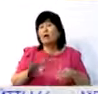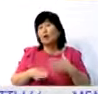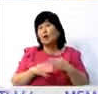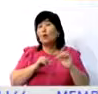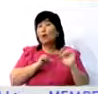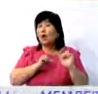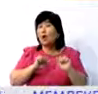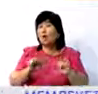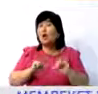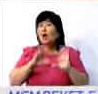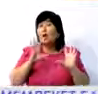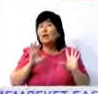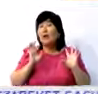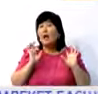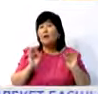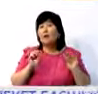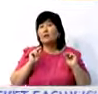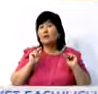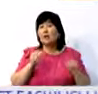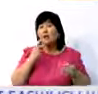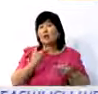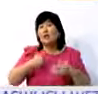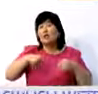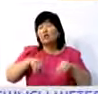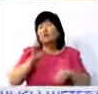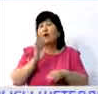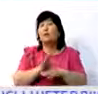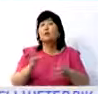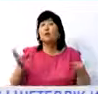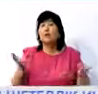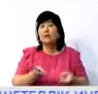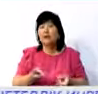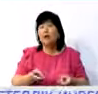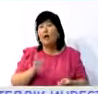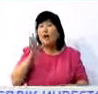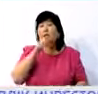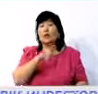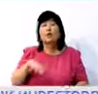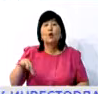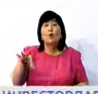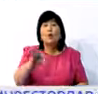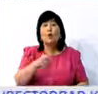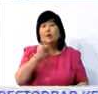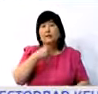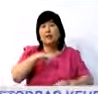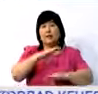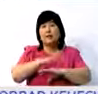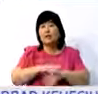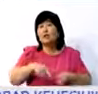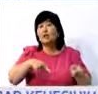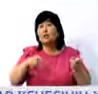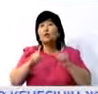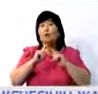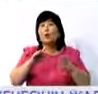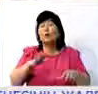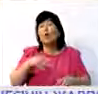қорғап, оның барынша әділетті шынайы шешімдер қабылдауына біз ықпал жасауымыз керек. Алдағы уақытта облыстық әдеп кеңесінің көшпелі